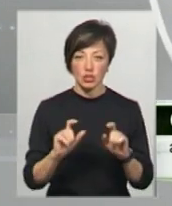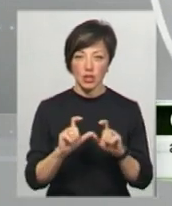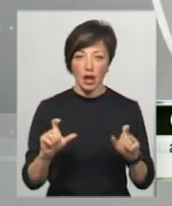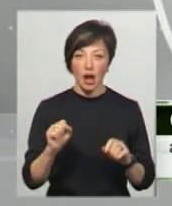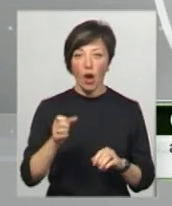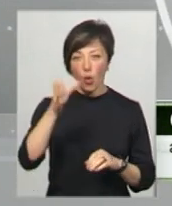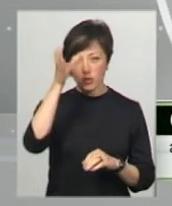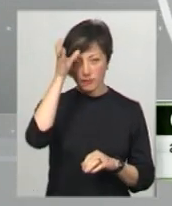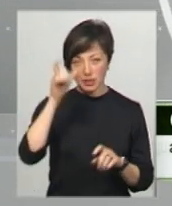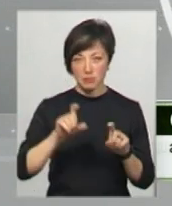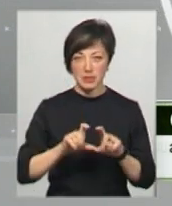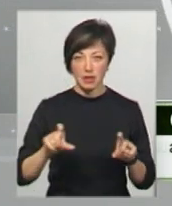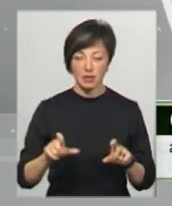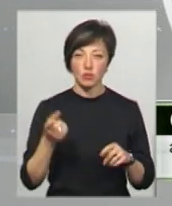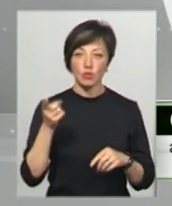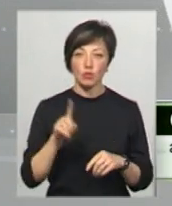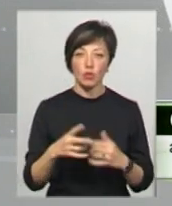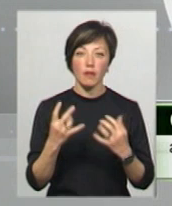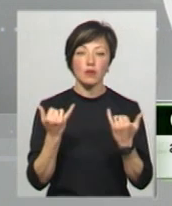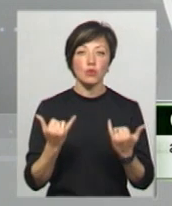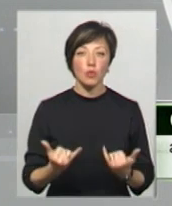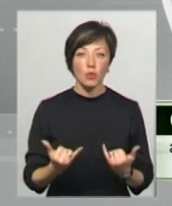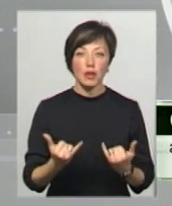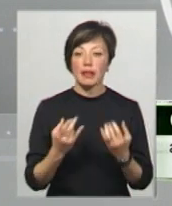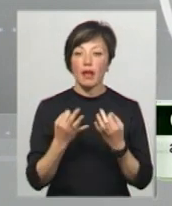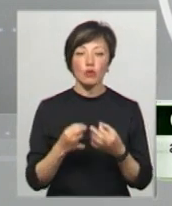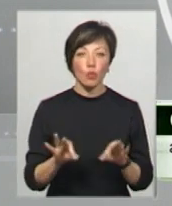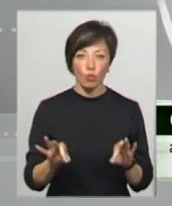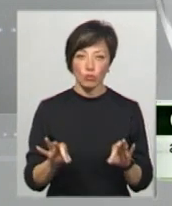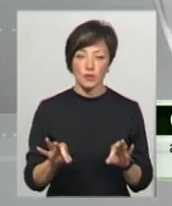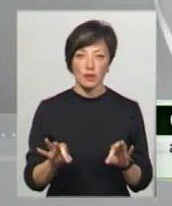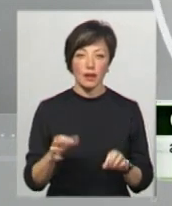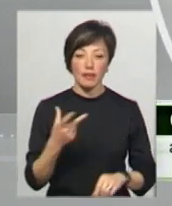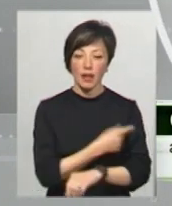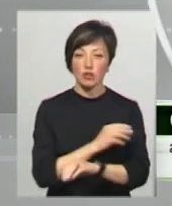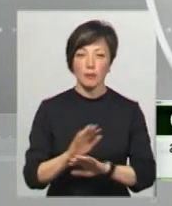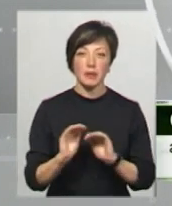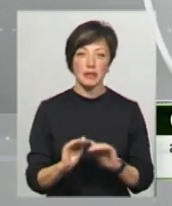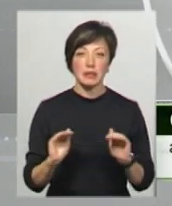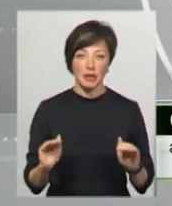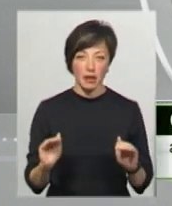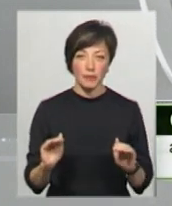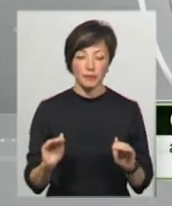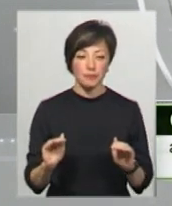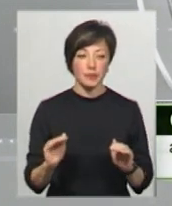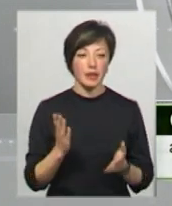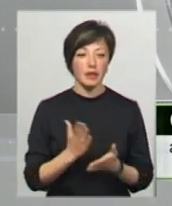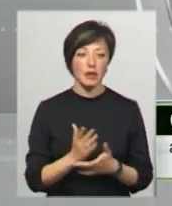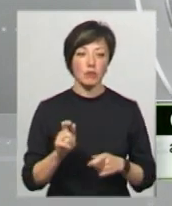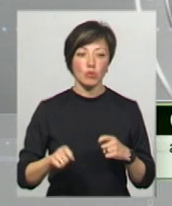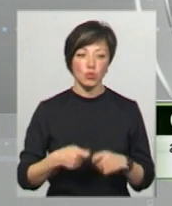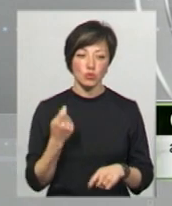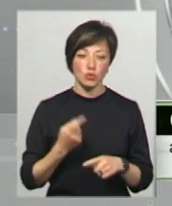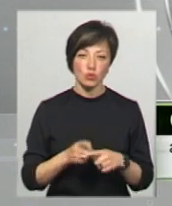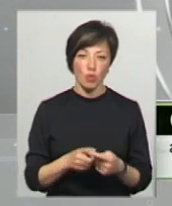а освітніми закладами. Тому на сьогодні недопуск нещеплених дітей є порушенням